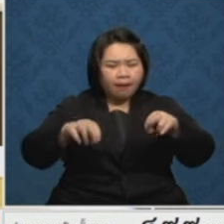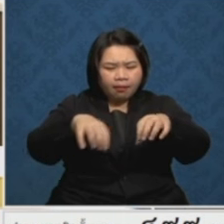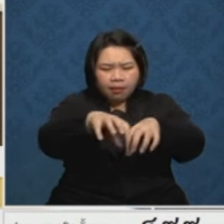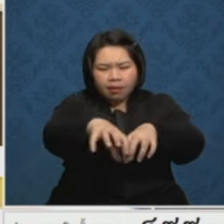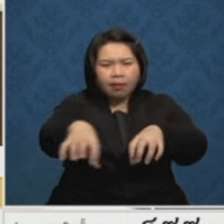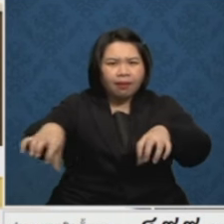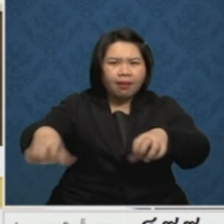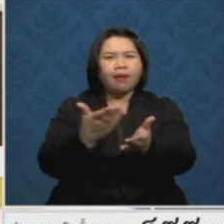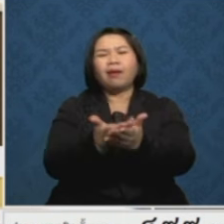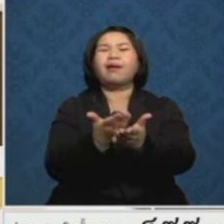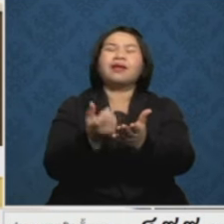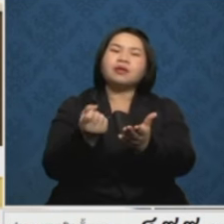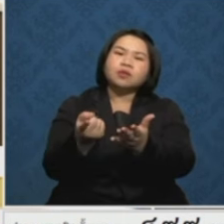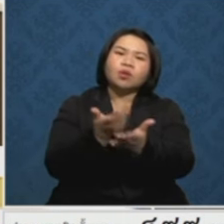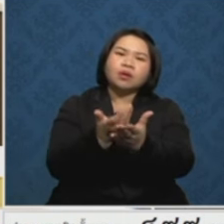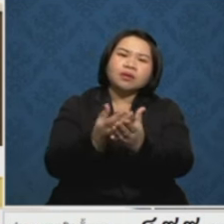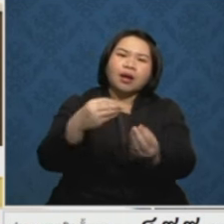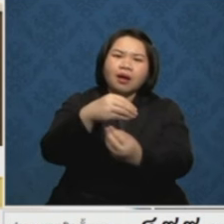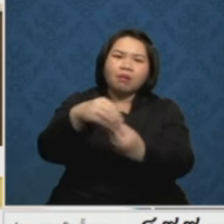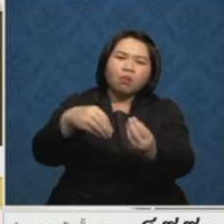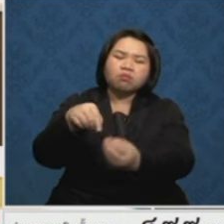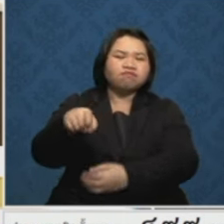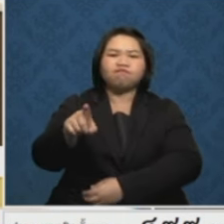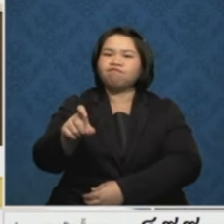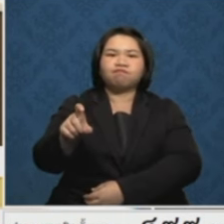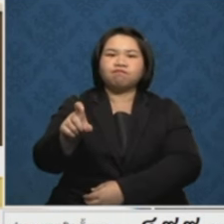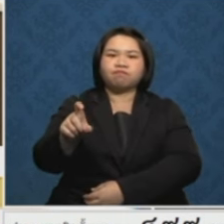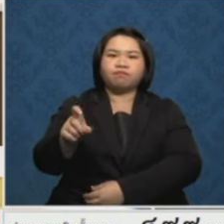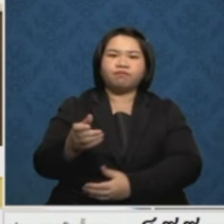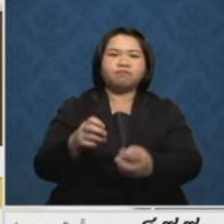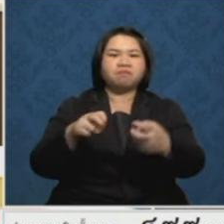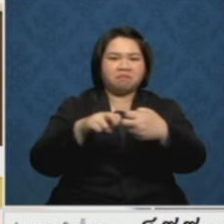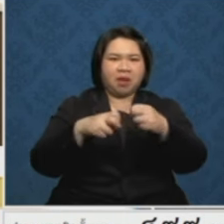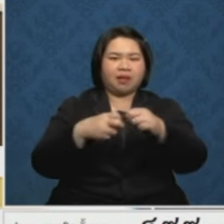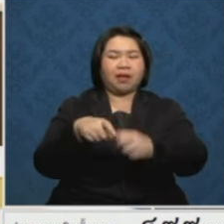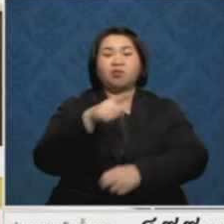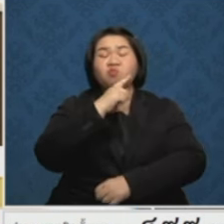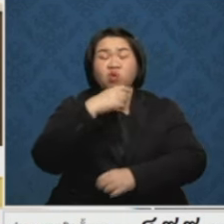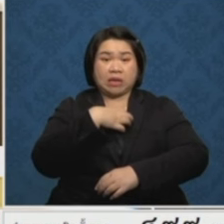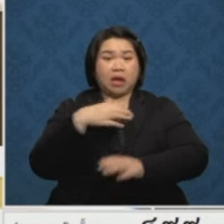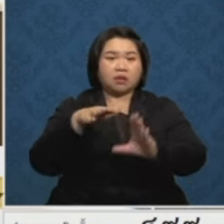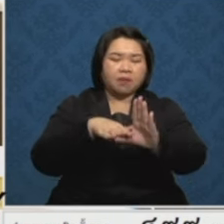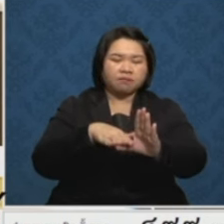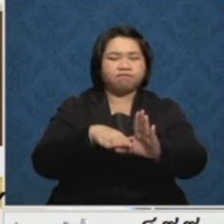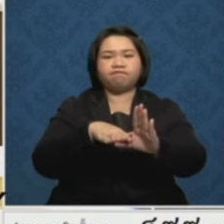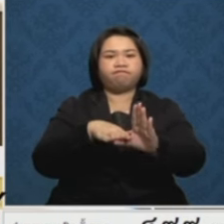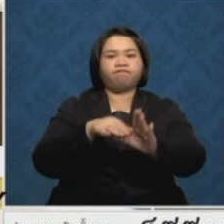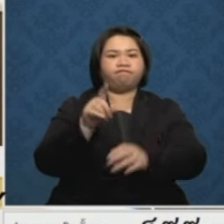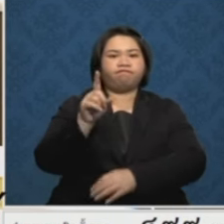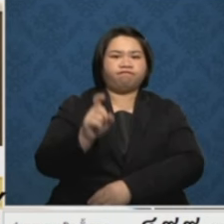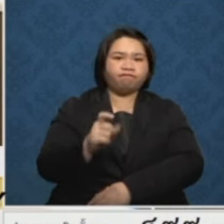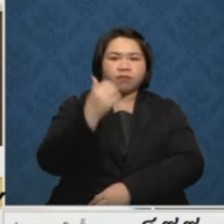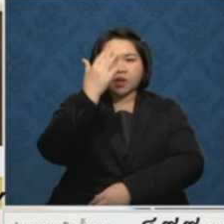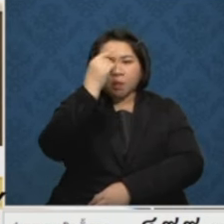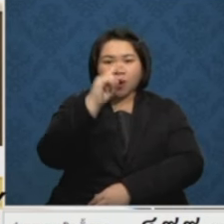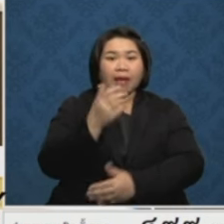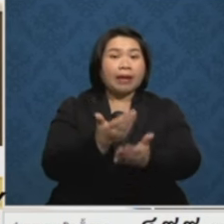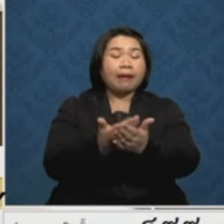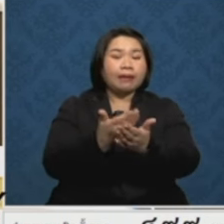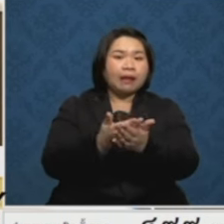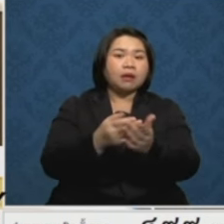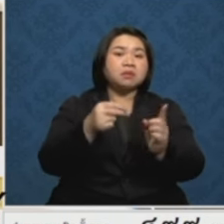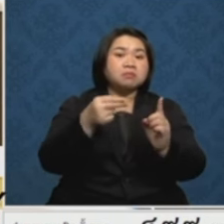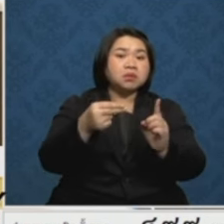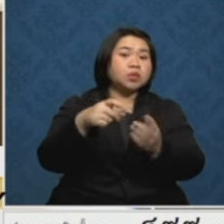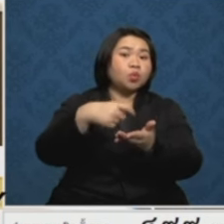งินหมุนเงินสดเนี่ยเขาจะอยู่ไม่ได้เขาจะทำเขาก็เข้าร่วมโครงการไม่ได้เอาเนื่องจากว่าเงินดิจิทัลวอลเล็ตเนี่ยมันก็